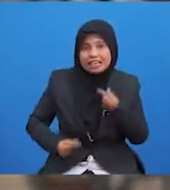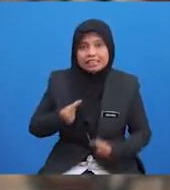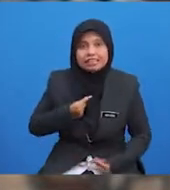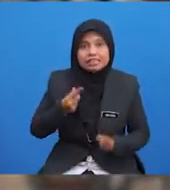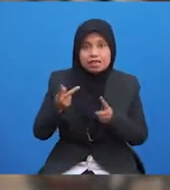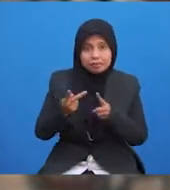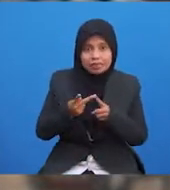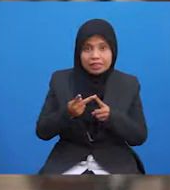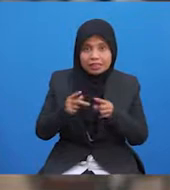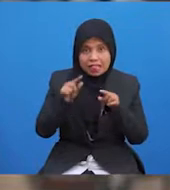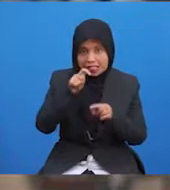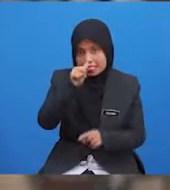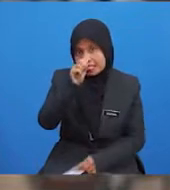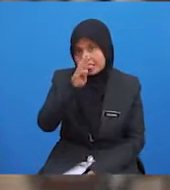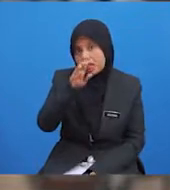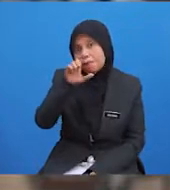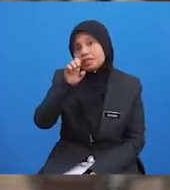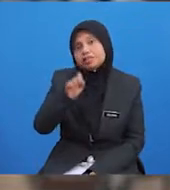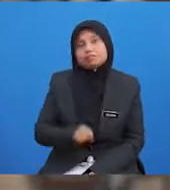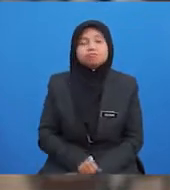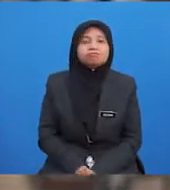kepada tables.